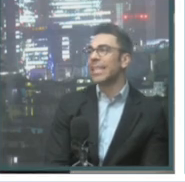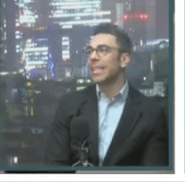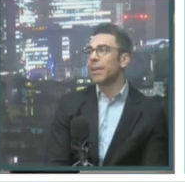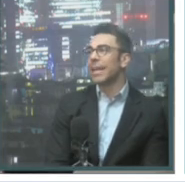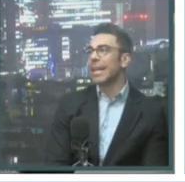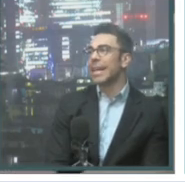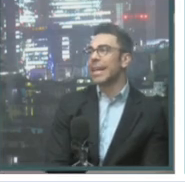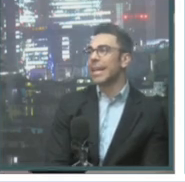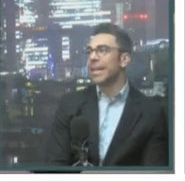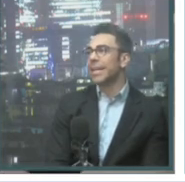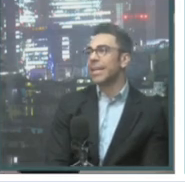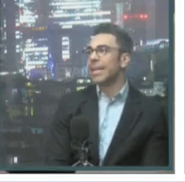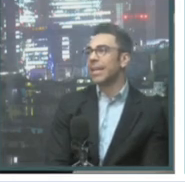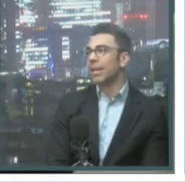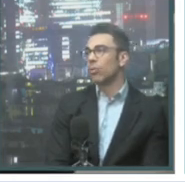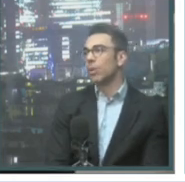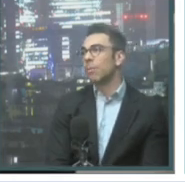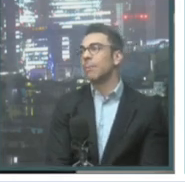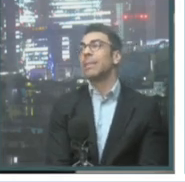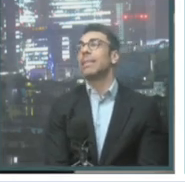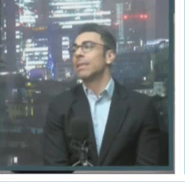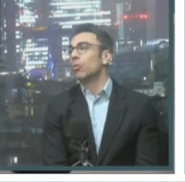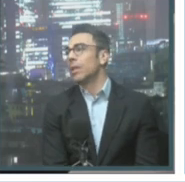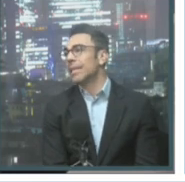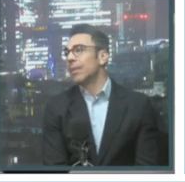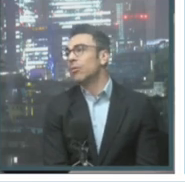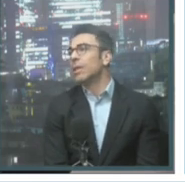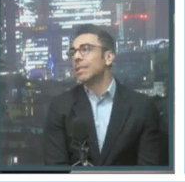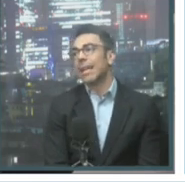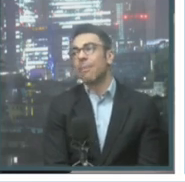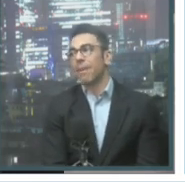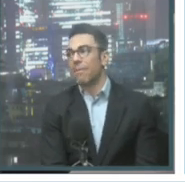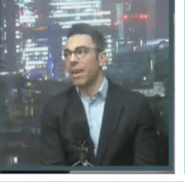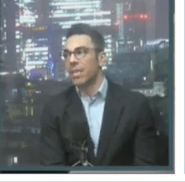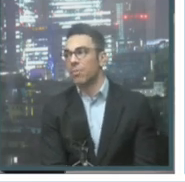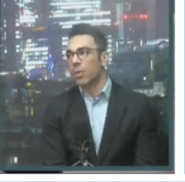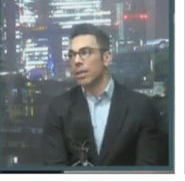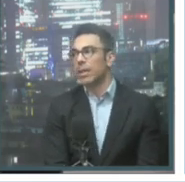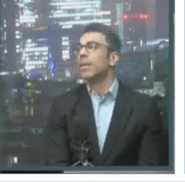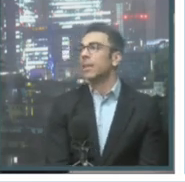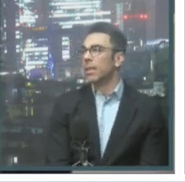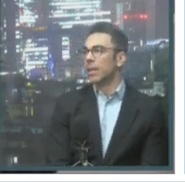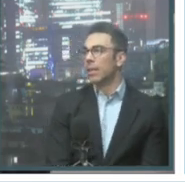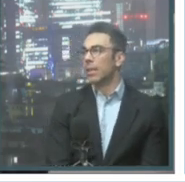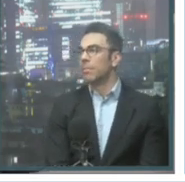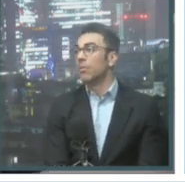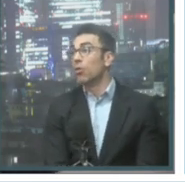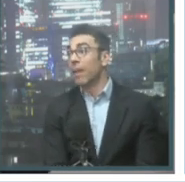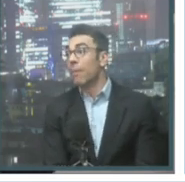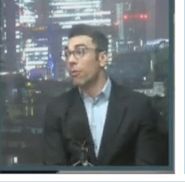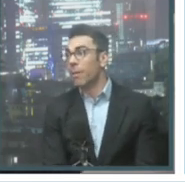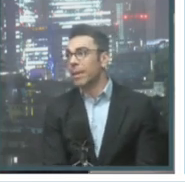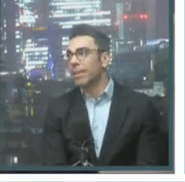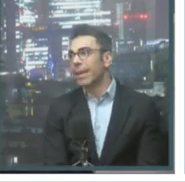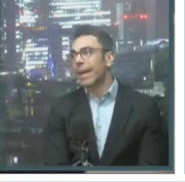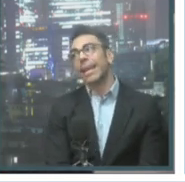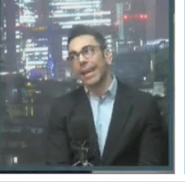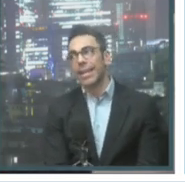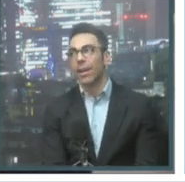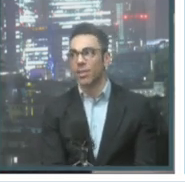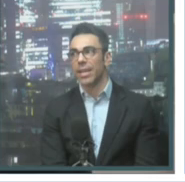dimenticati di quel canale ultime stiamo utilizzando instagram facefighter ottimo dovremo ovviamente